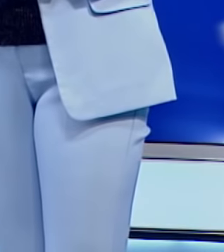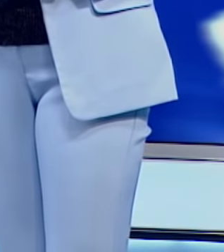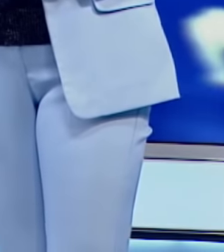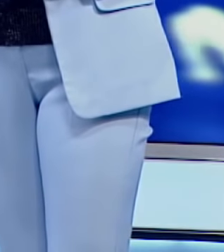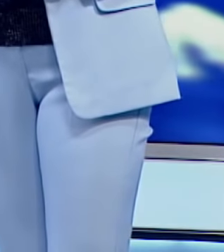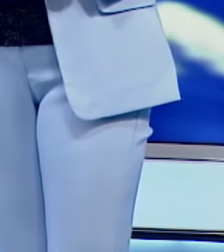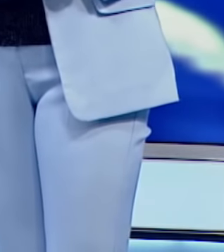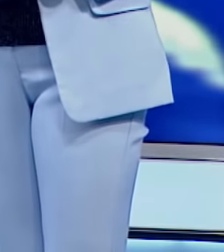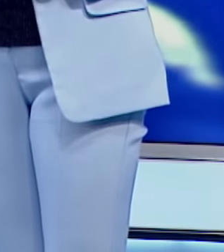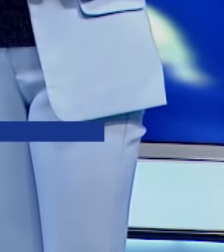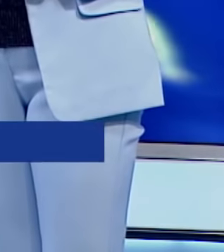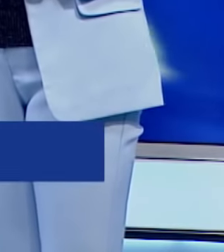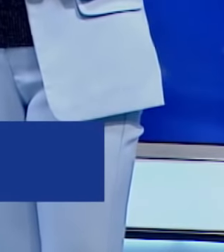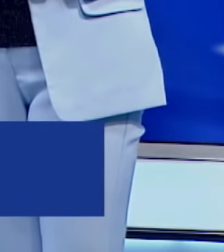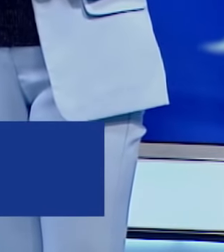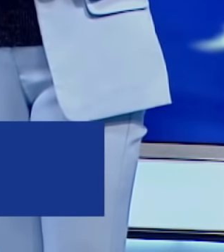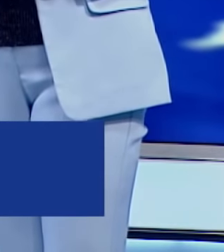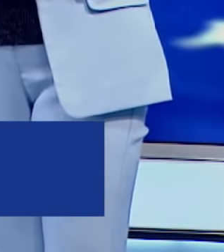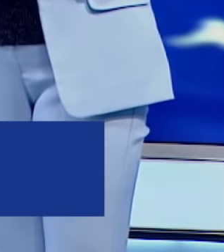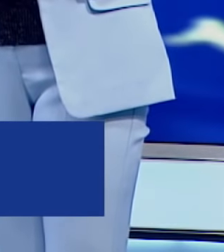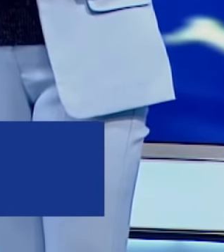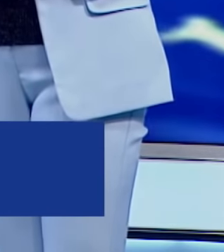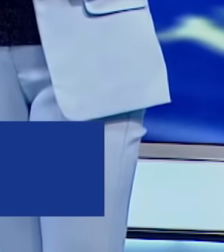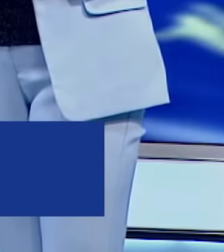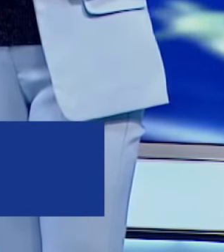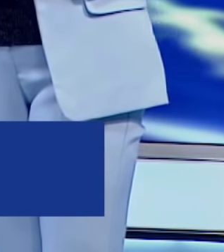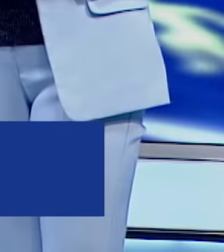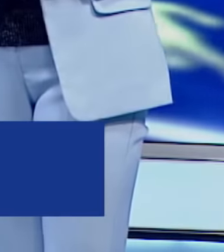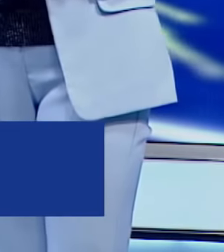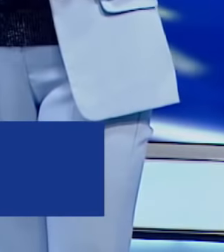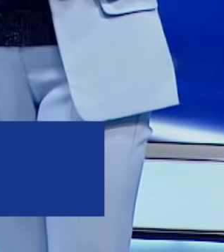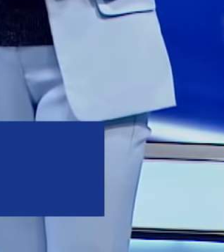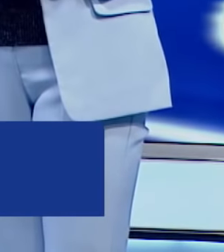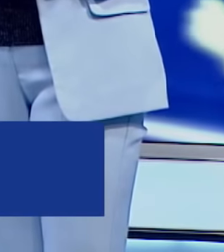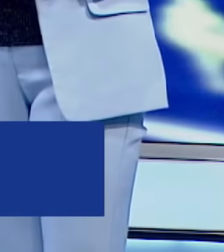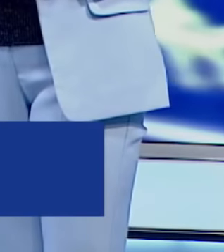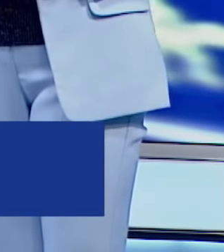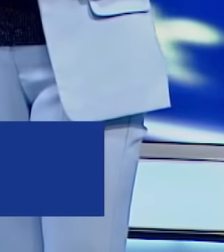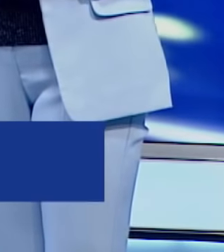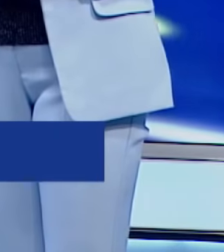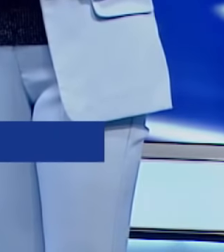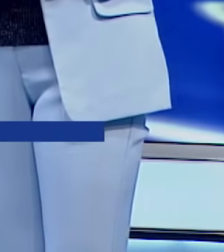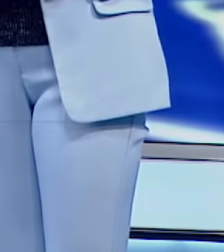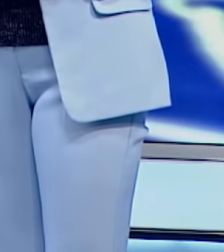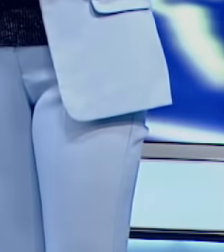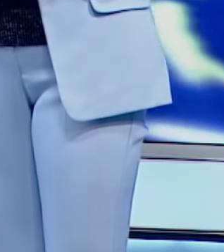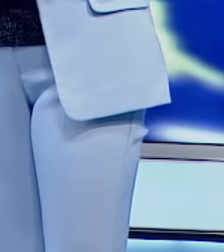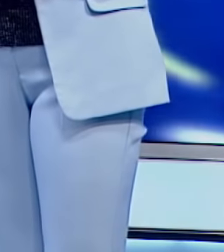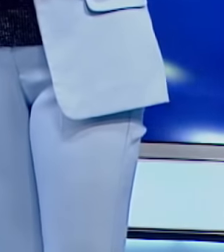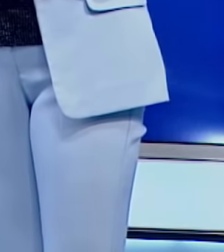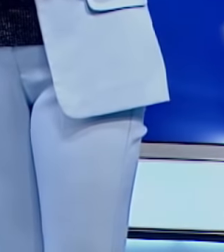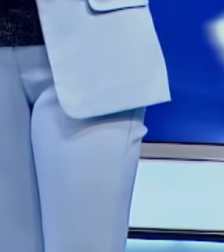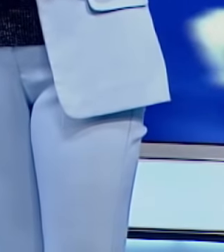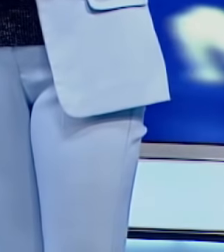эхлээд үзэгчтэй их оронд олж байгаа спортын үйл явдлын мэдээллийг хүргэе. Баян Онгор аймгийн крикетийн салбар холбоо нь анх Монголын крикетийн холбооны